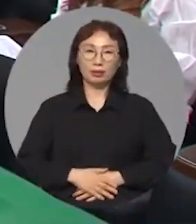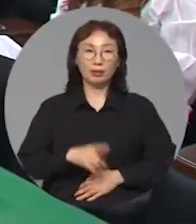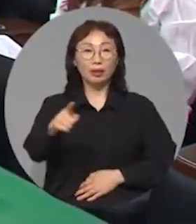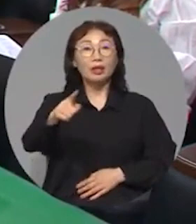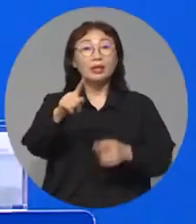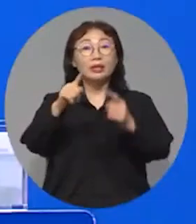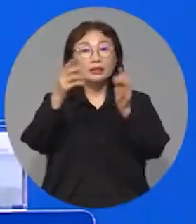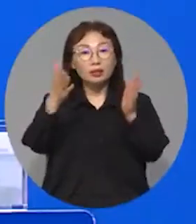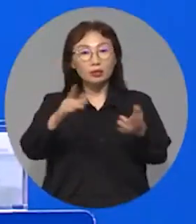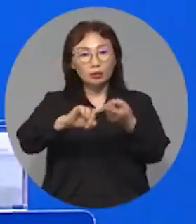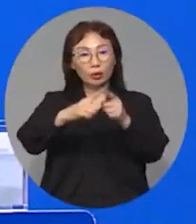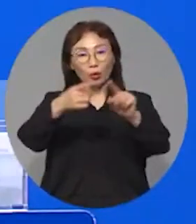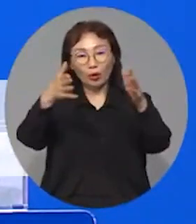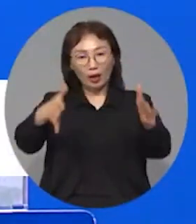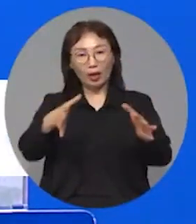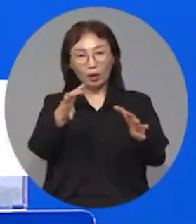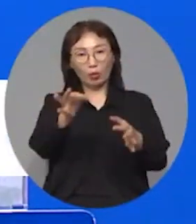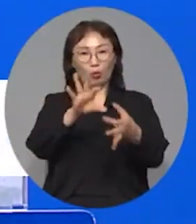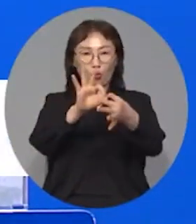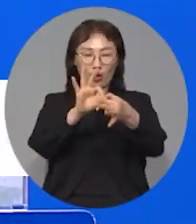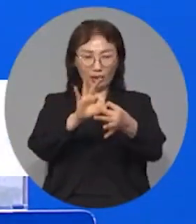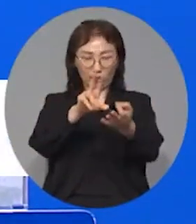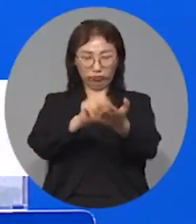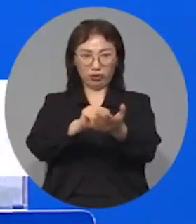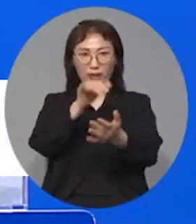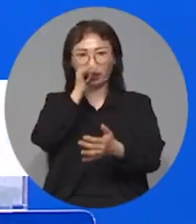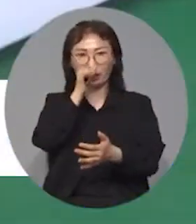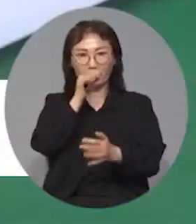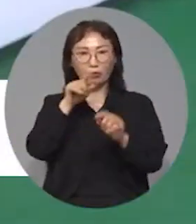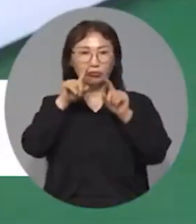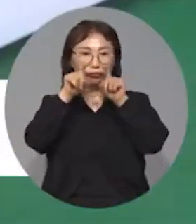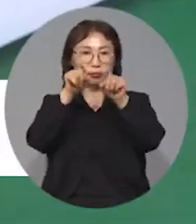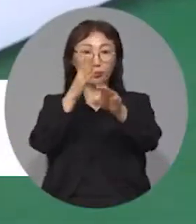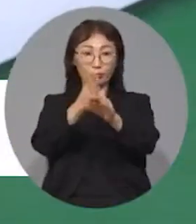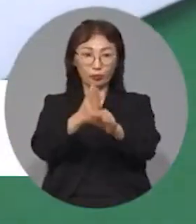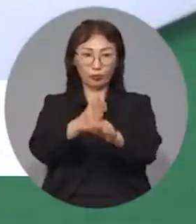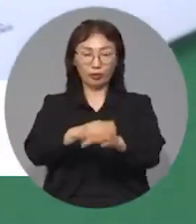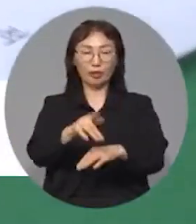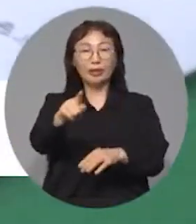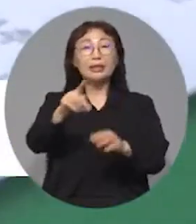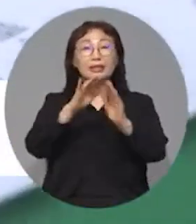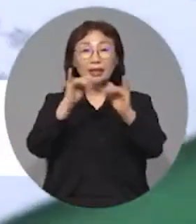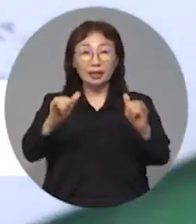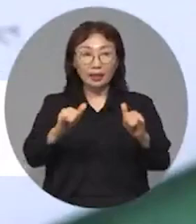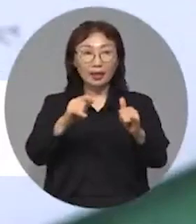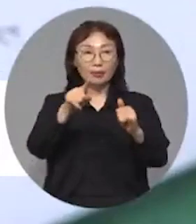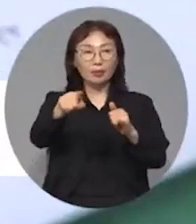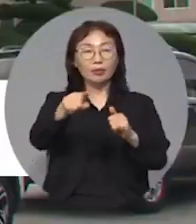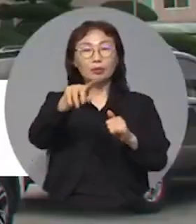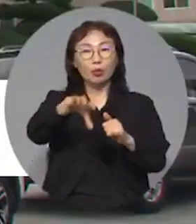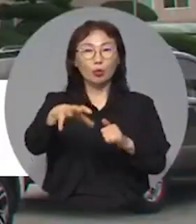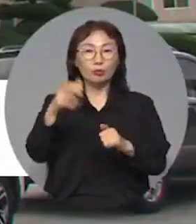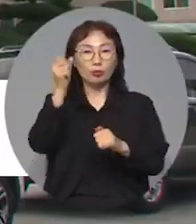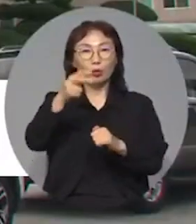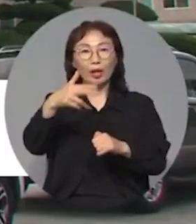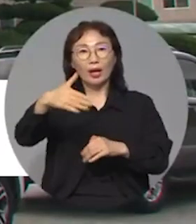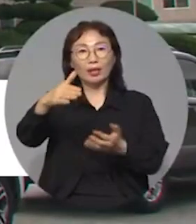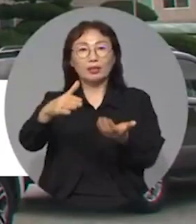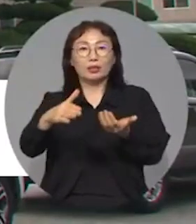피의자 사이에 금전적인 문제가 있었던 것으로 추정하고 있습니다. 피해자가 해당 숙박업소에 가기 7일